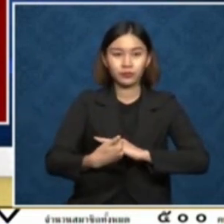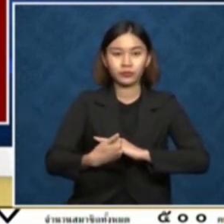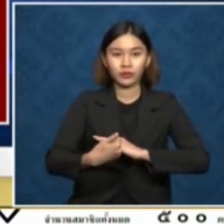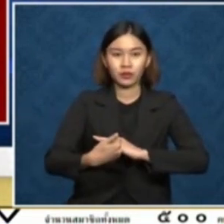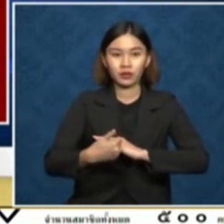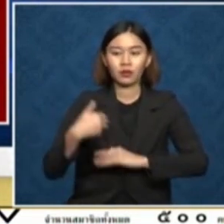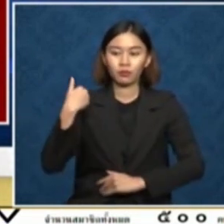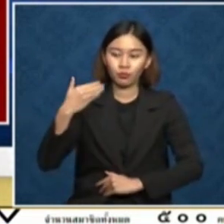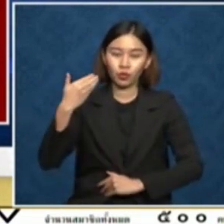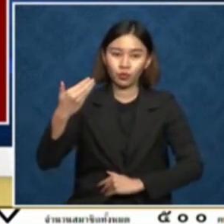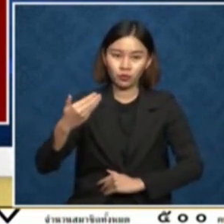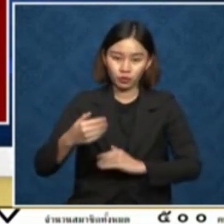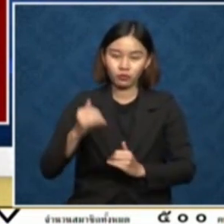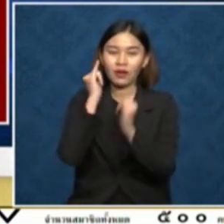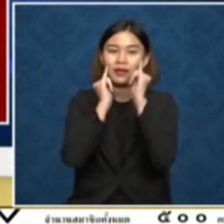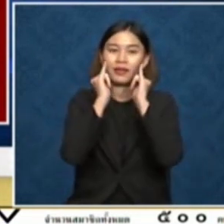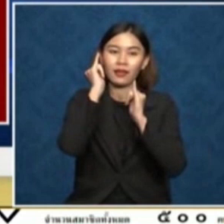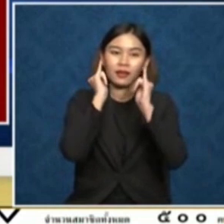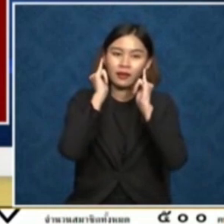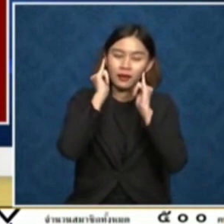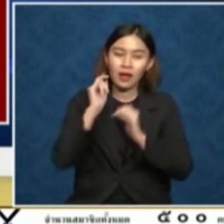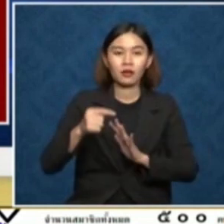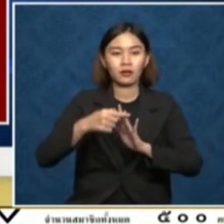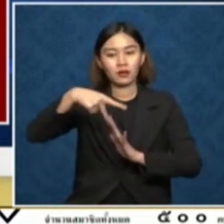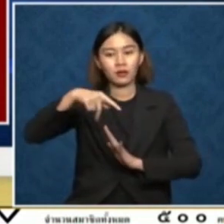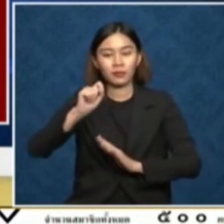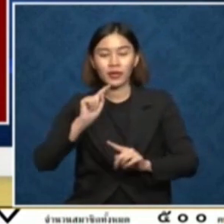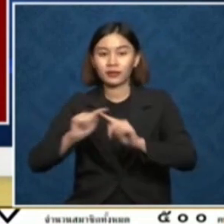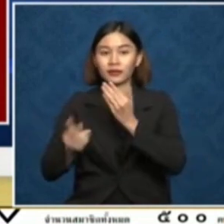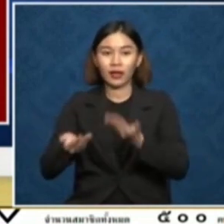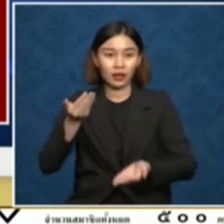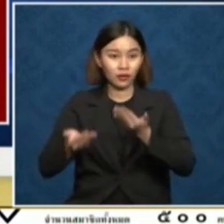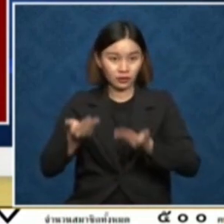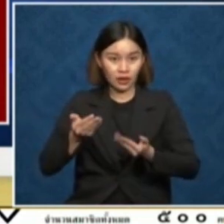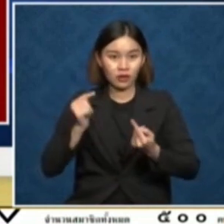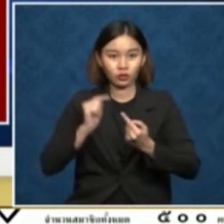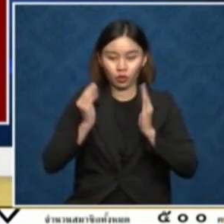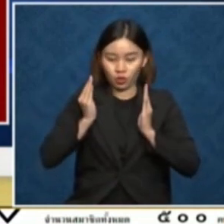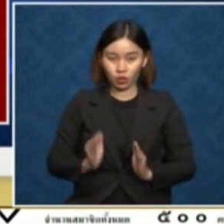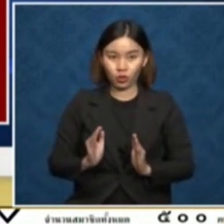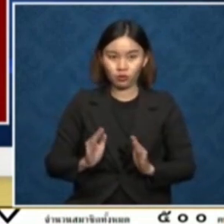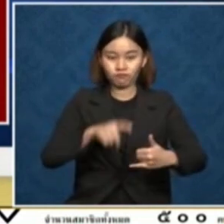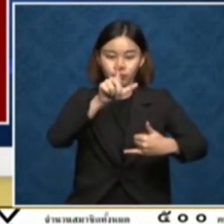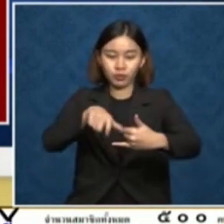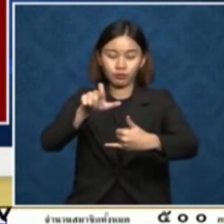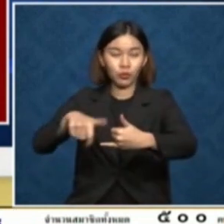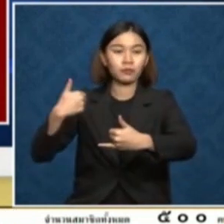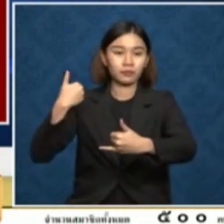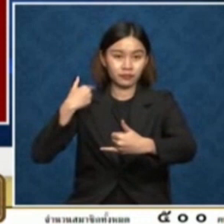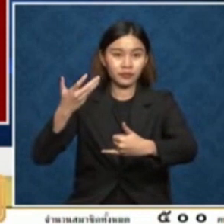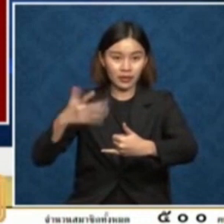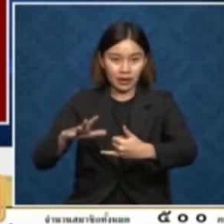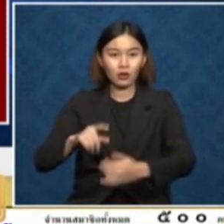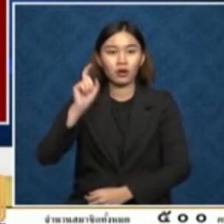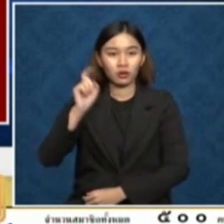ถึงความเป็นมนุษย์ที่จะต้องมีความเท่าเทียมกันและเคารพในหลักสิทธิมนุษยชนตั้งแต่เมื่อเราคลอดครับท่านประ